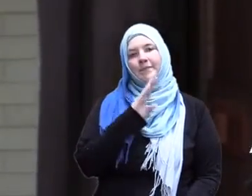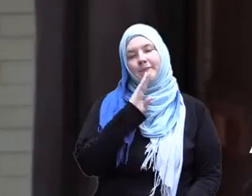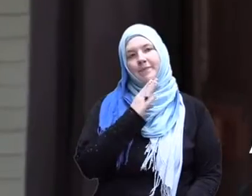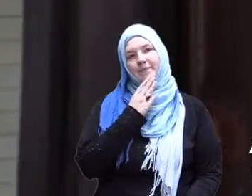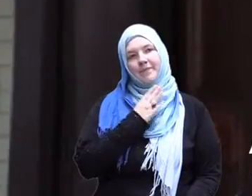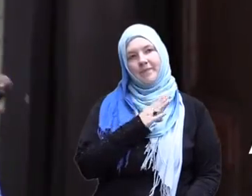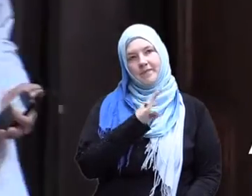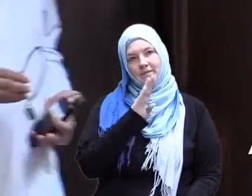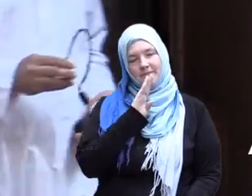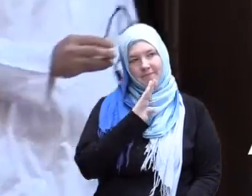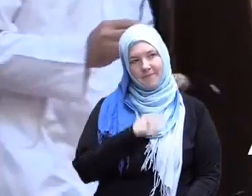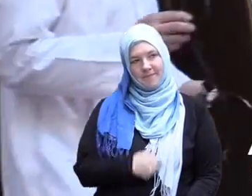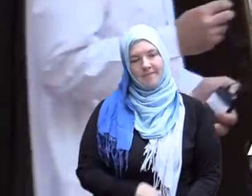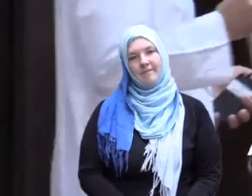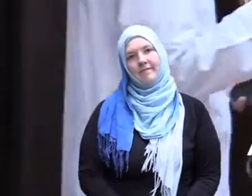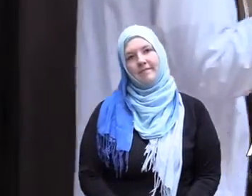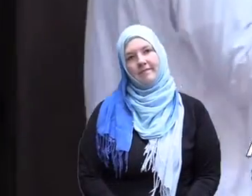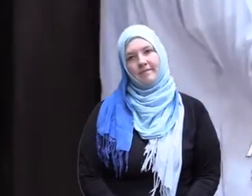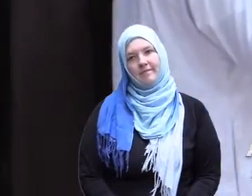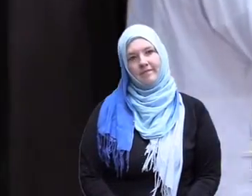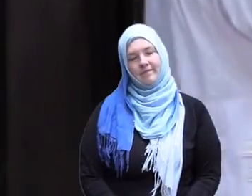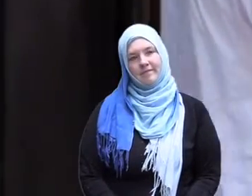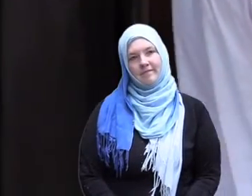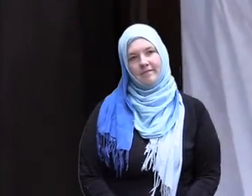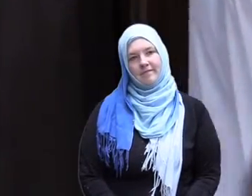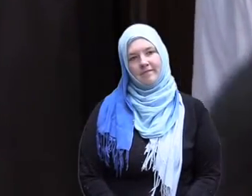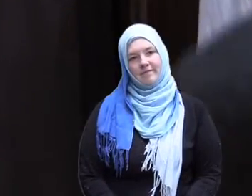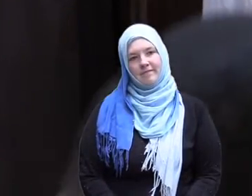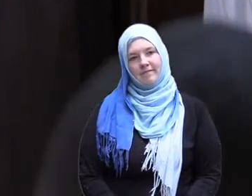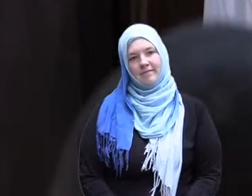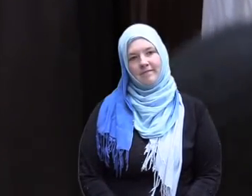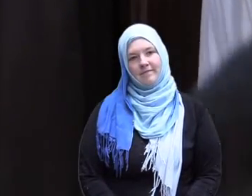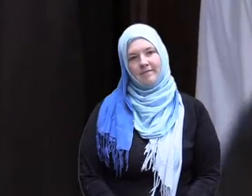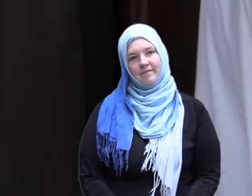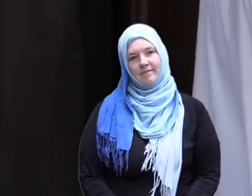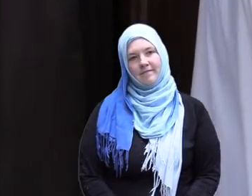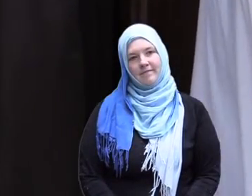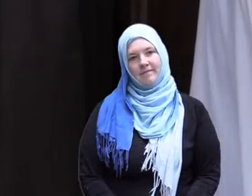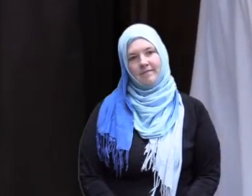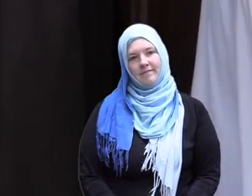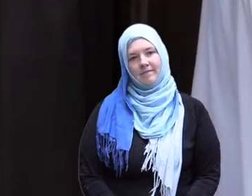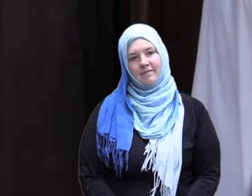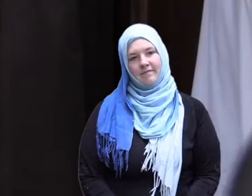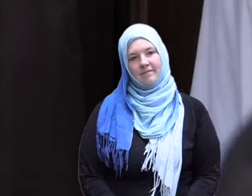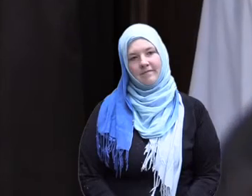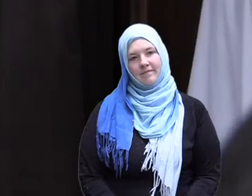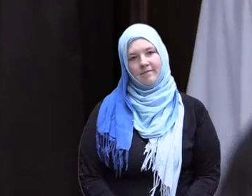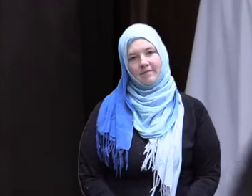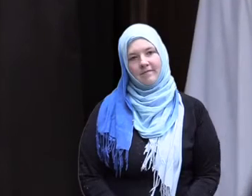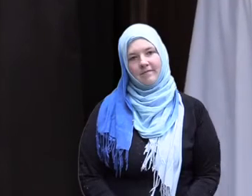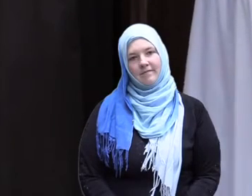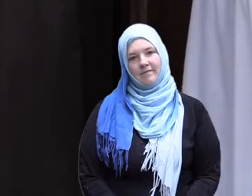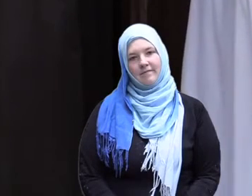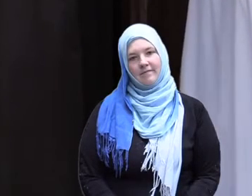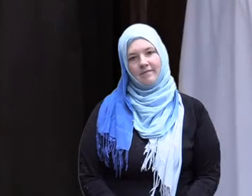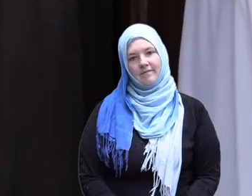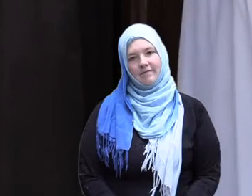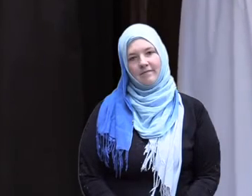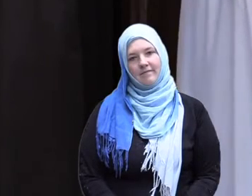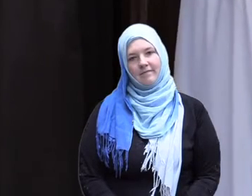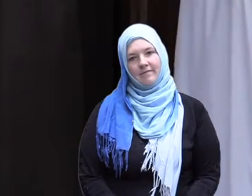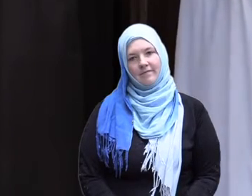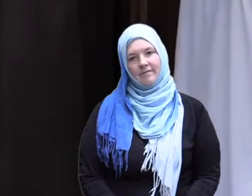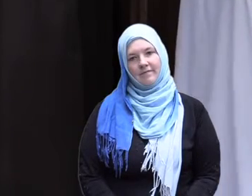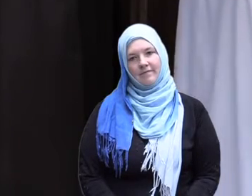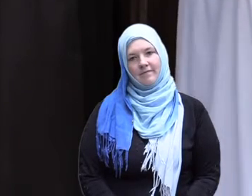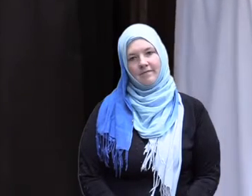قوة إلا بالله العلي العظيم. وأشهد أن لا إله إلا الله وحده لا شريك له، وأشهد